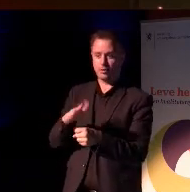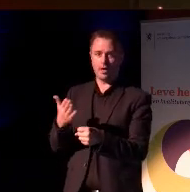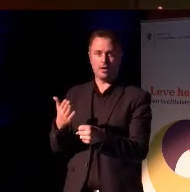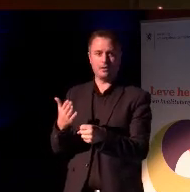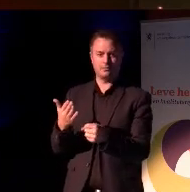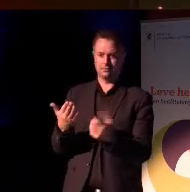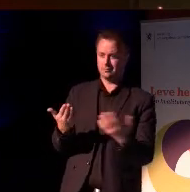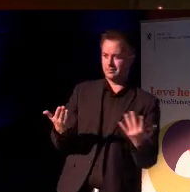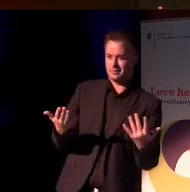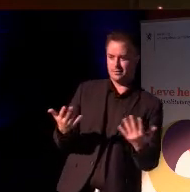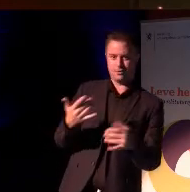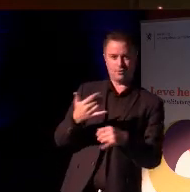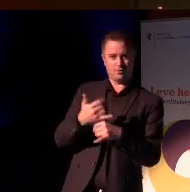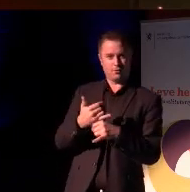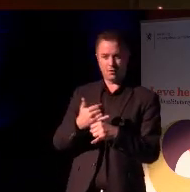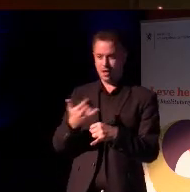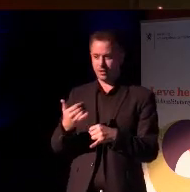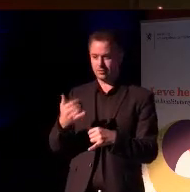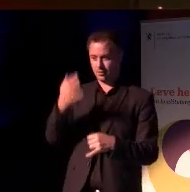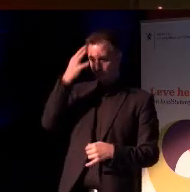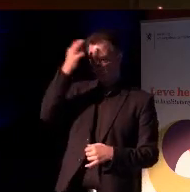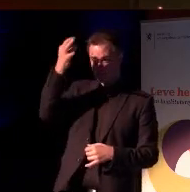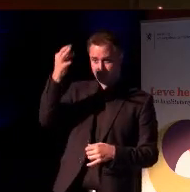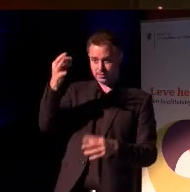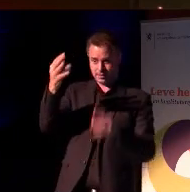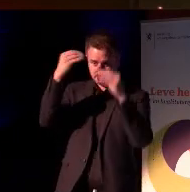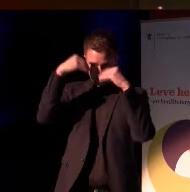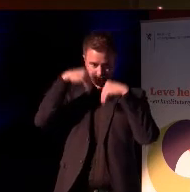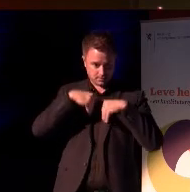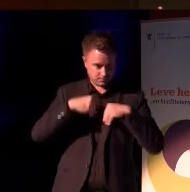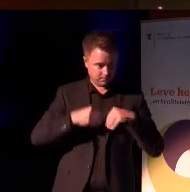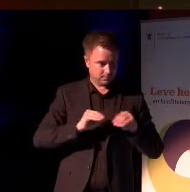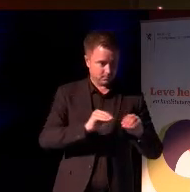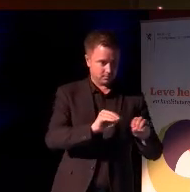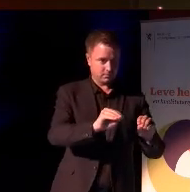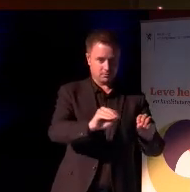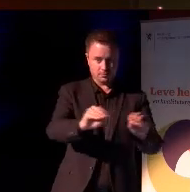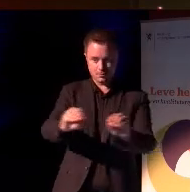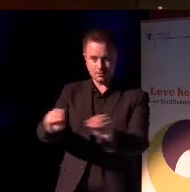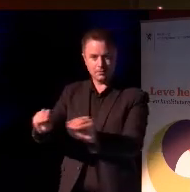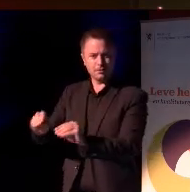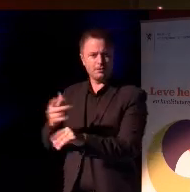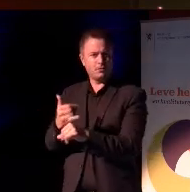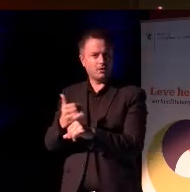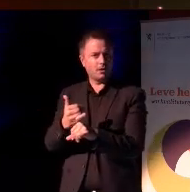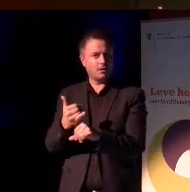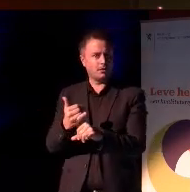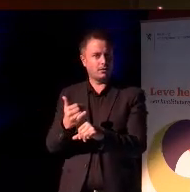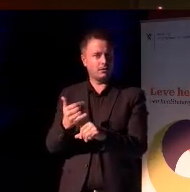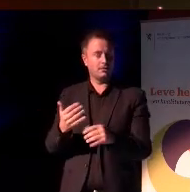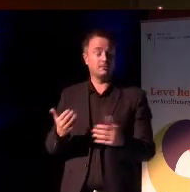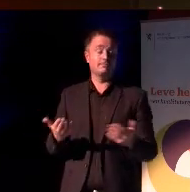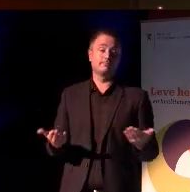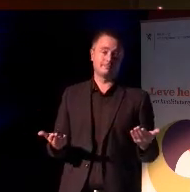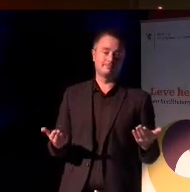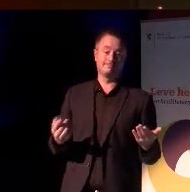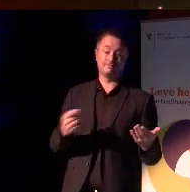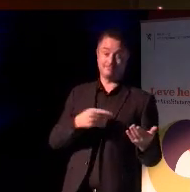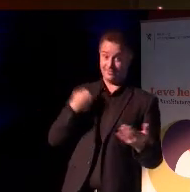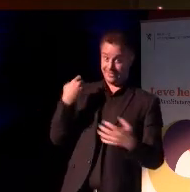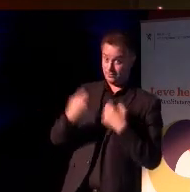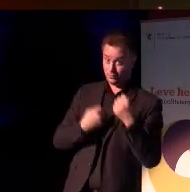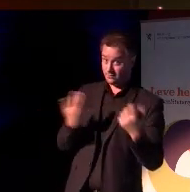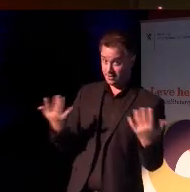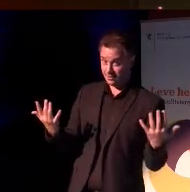å kunne mobilisere sin egen kompetanse og gi den videre. Så hva gjorde vi da? Noe må jo